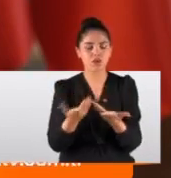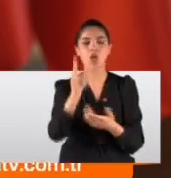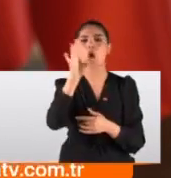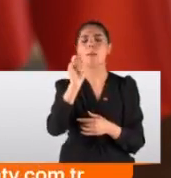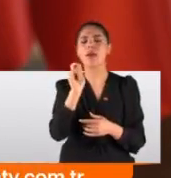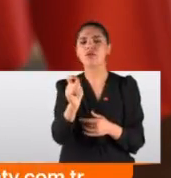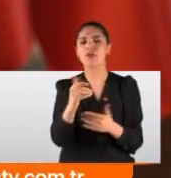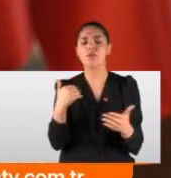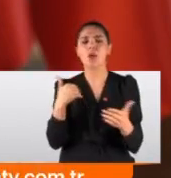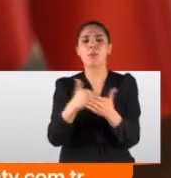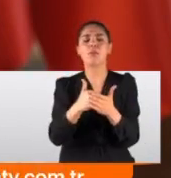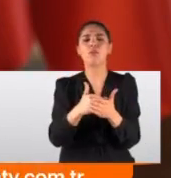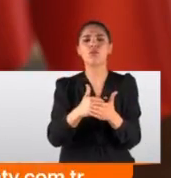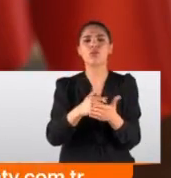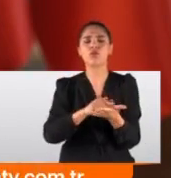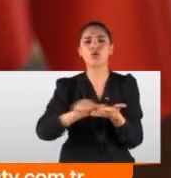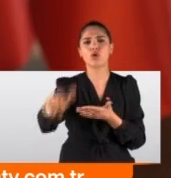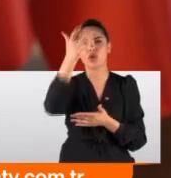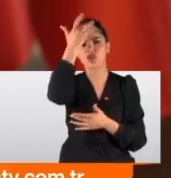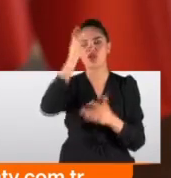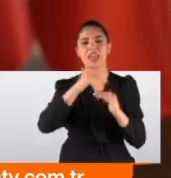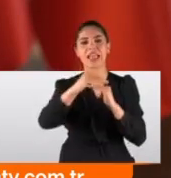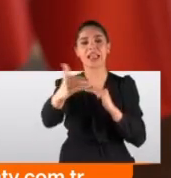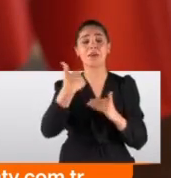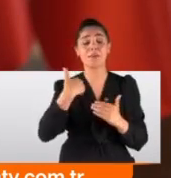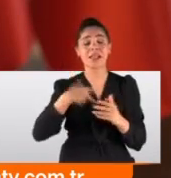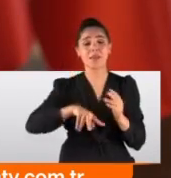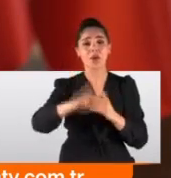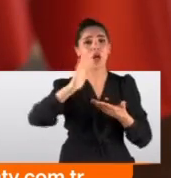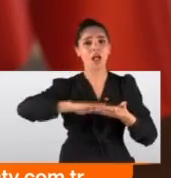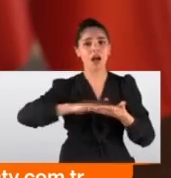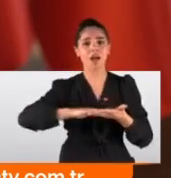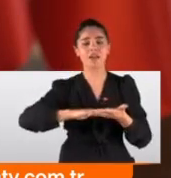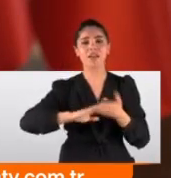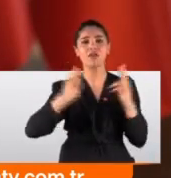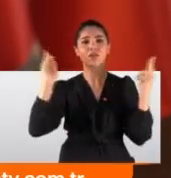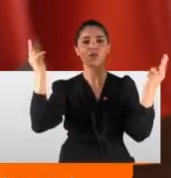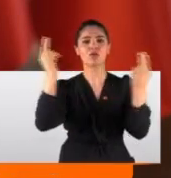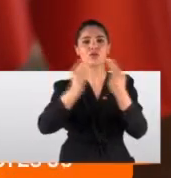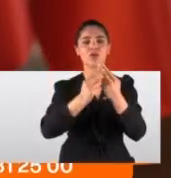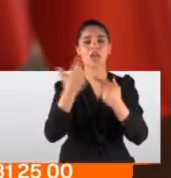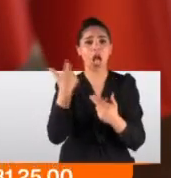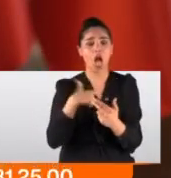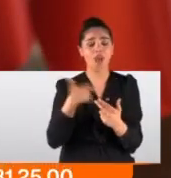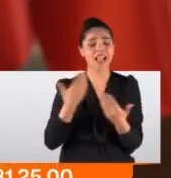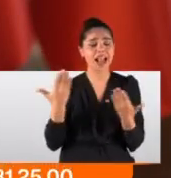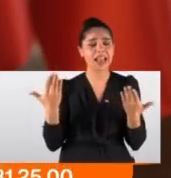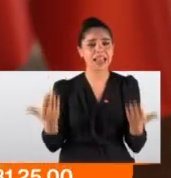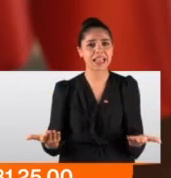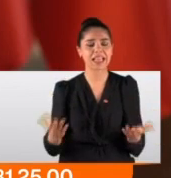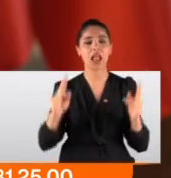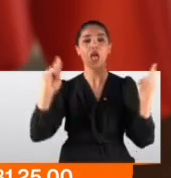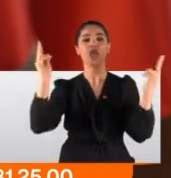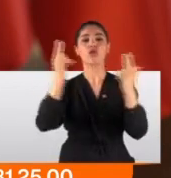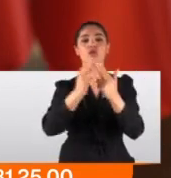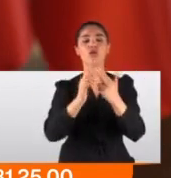Temmuz'a tüm şehitlerimizdir. Bizim yoldaşımız her biri dünyaya, özellikle